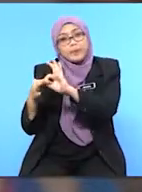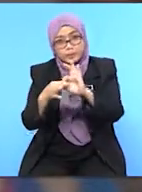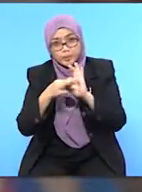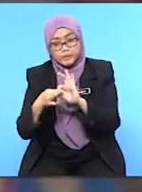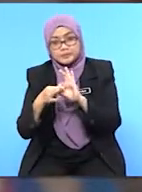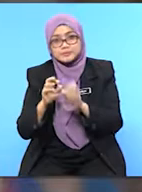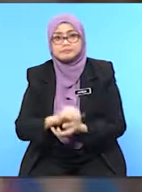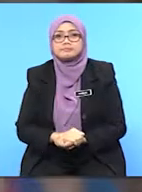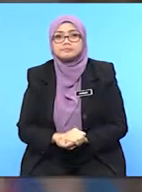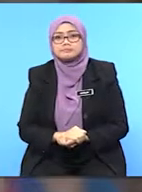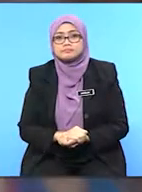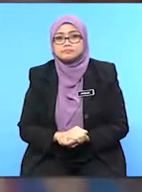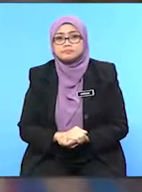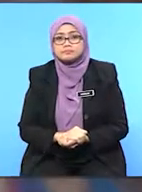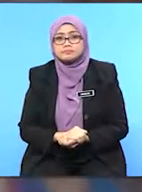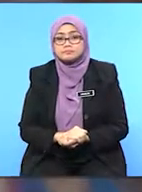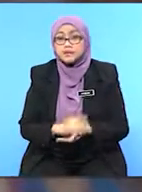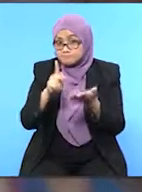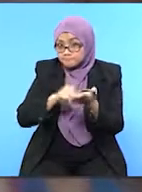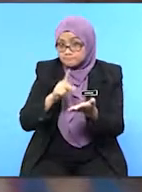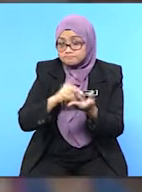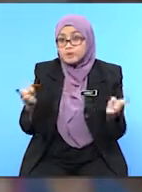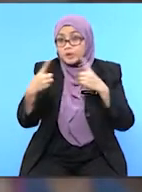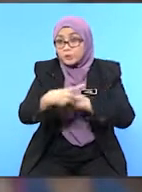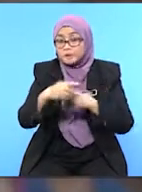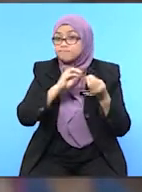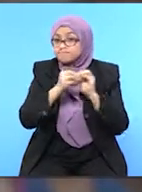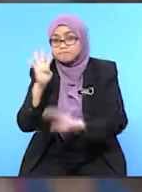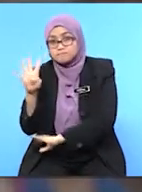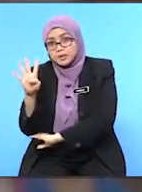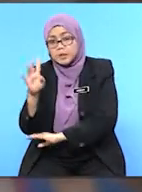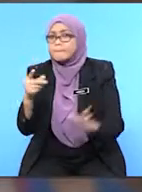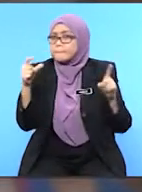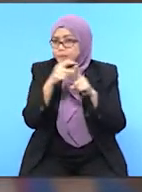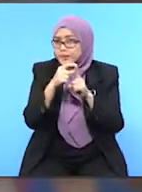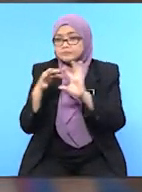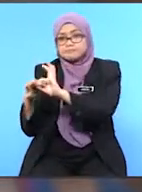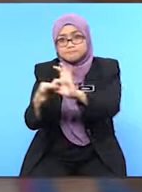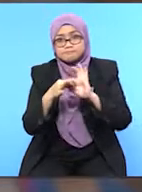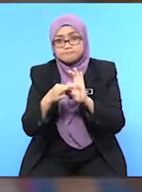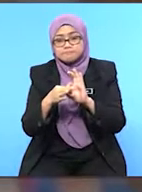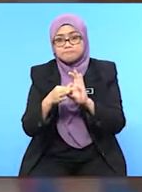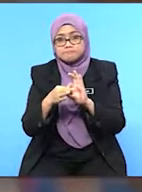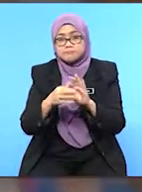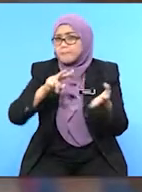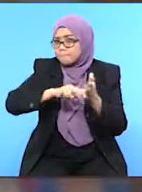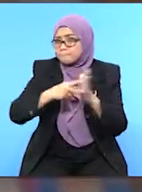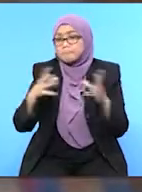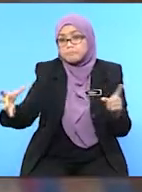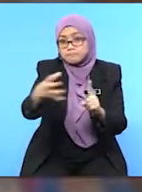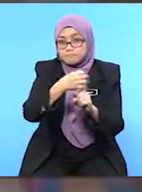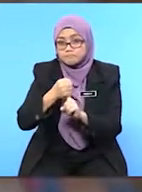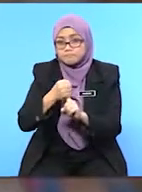Oke berasakan kamus dewan edisi ke-4 perkataan paimo maksud penggabungan ataupun